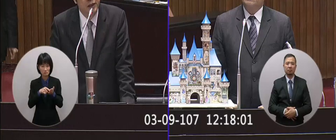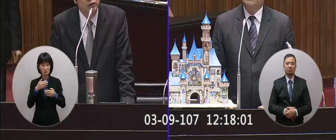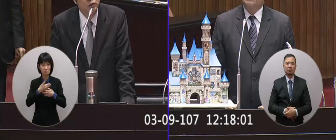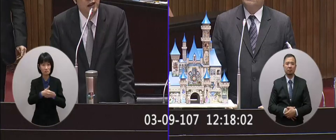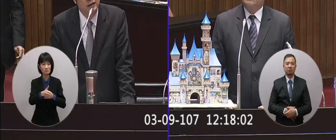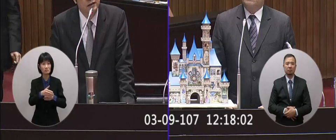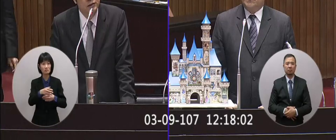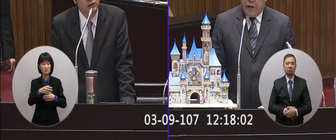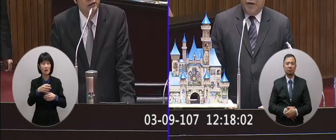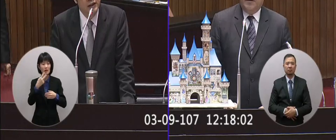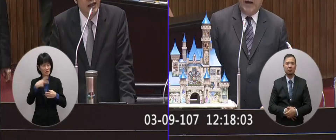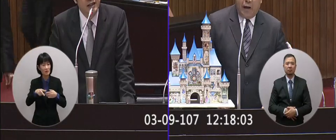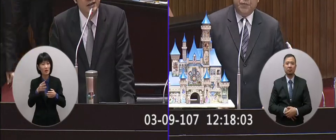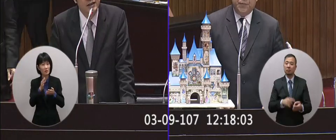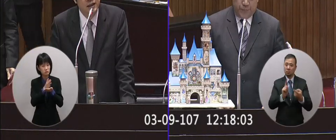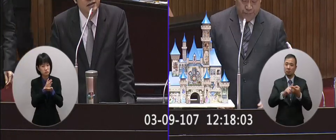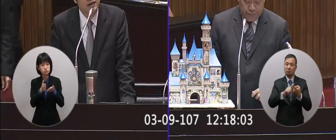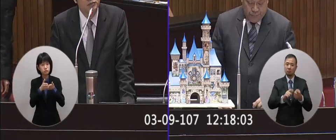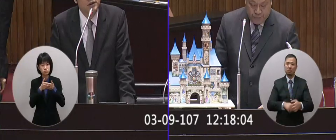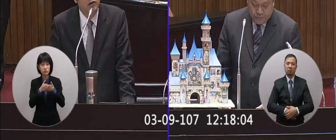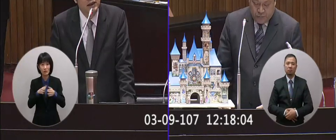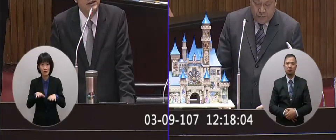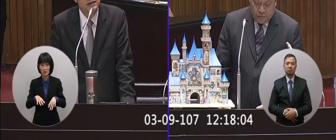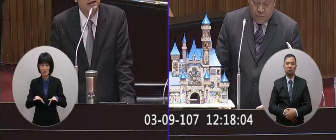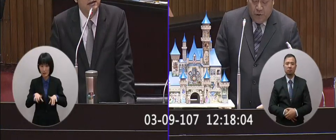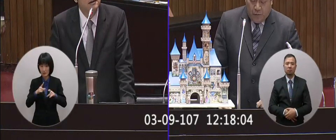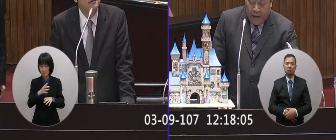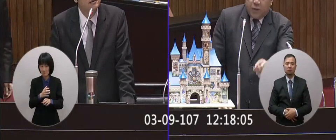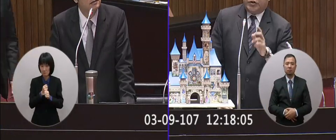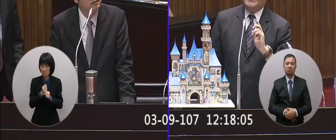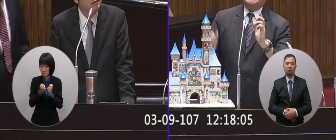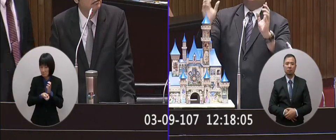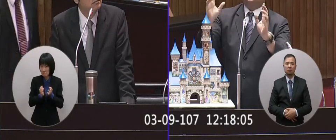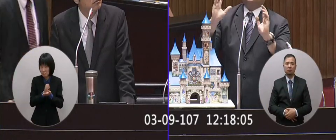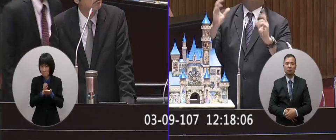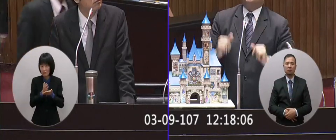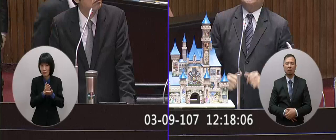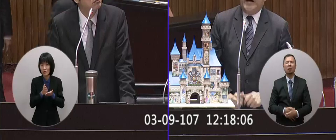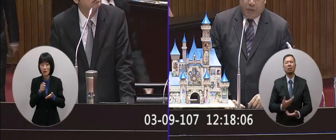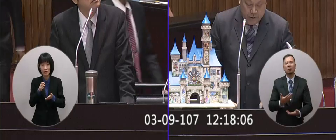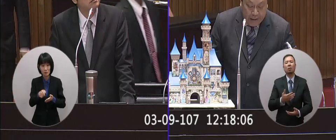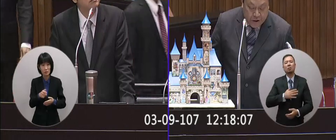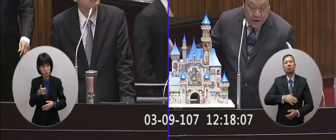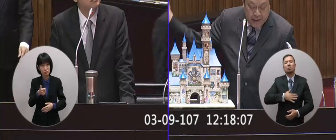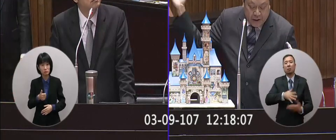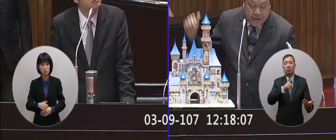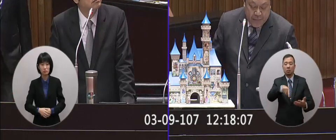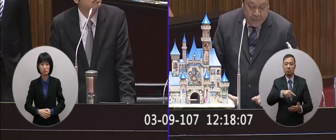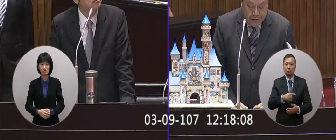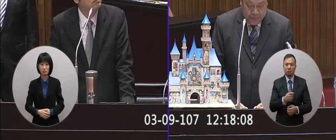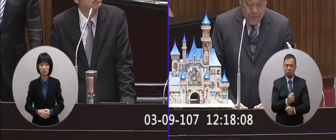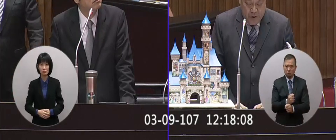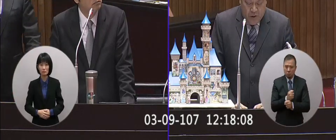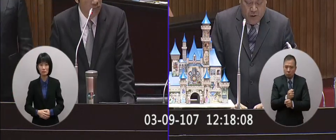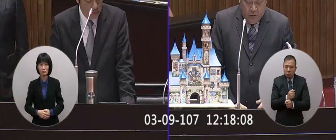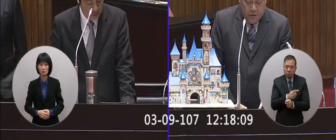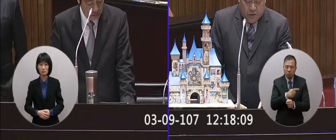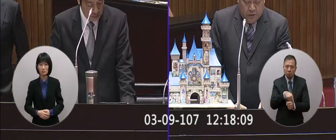们也要去评估了。有时候一开始谨慎不是坏事。 当然谨慎不是坏事，但是你看到上面